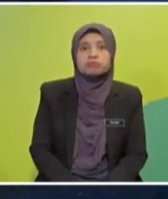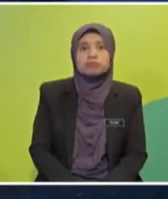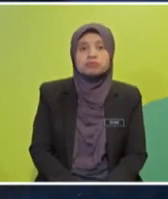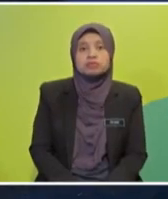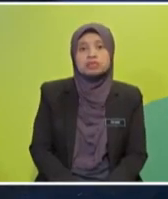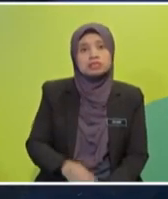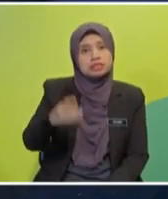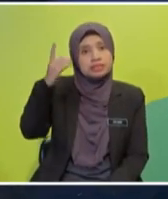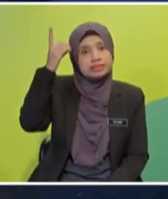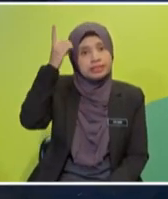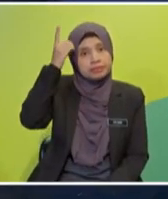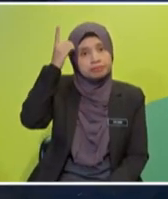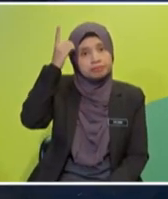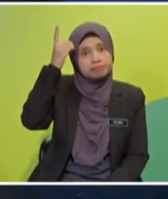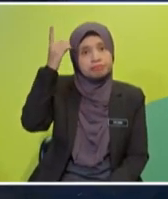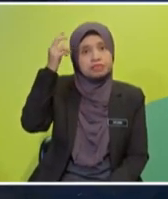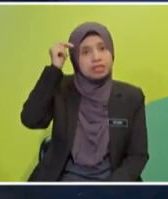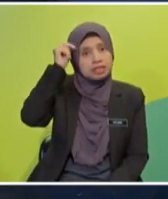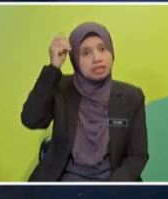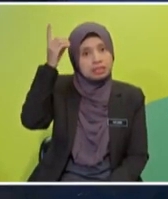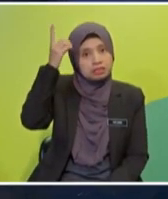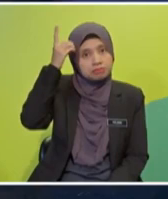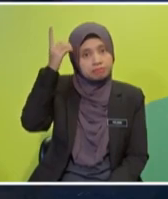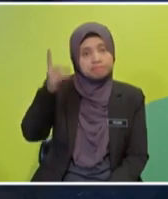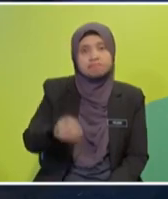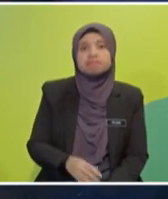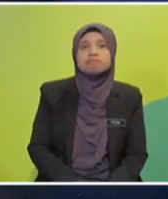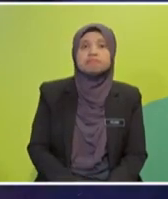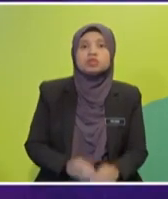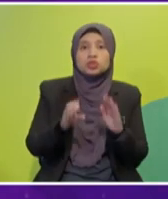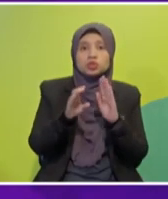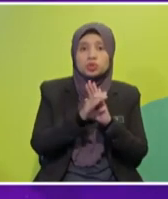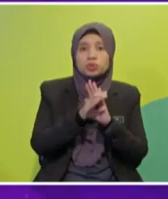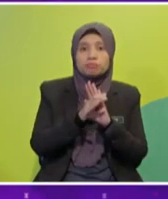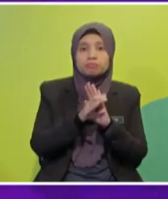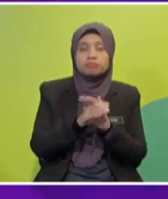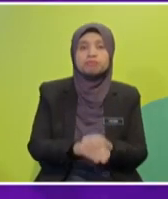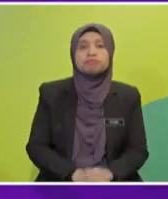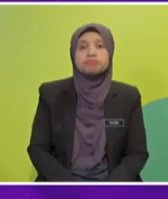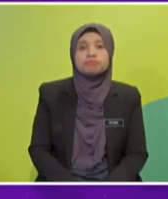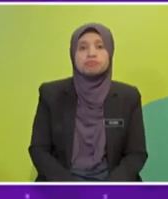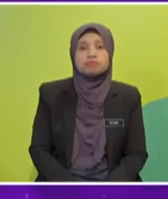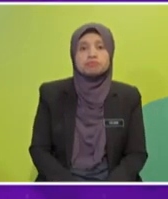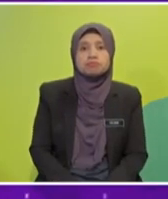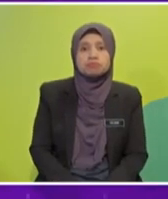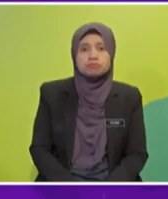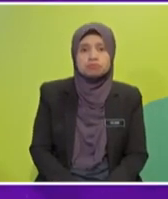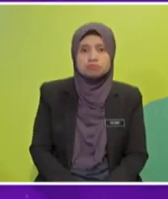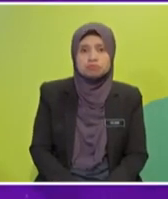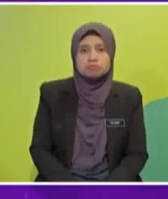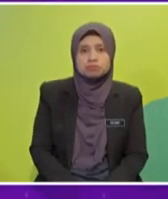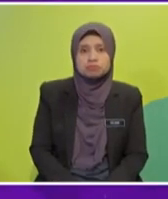Dani, Nik Muhammad Dani. Okey, contoh apa Nik Muhammad Dani? Okey, silakan. Silakan.